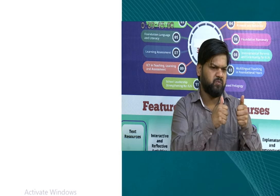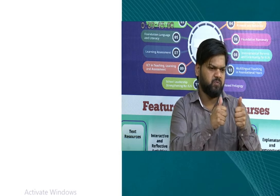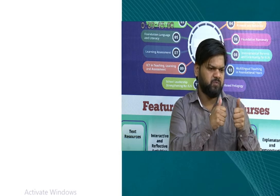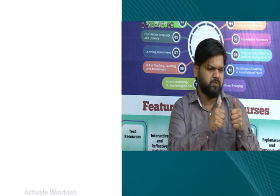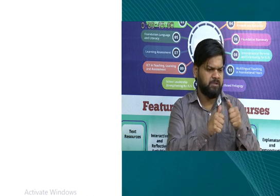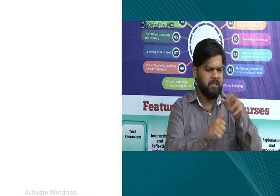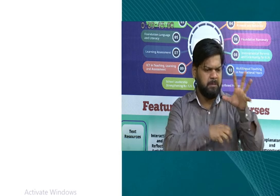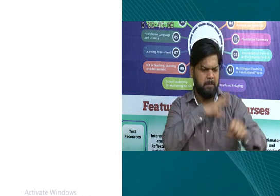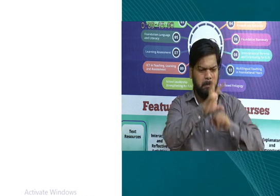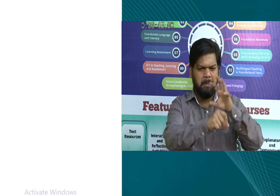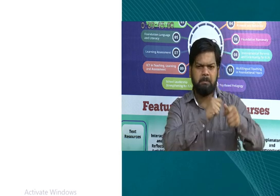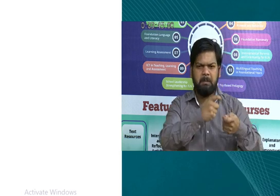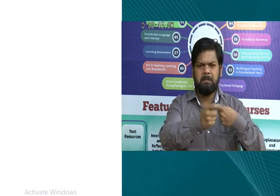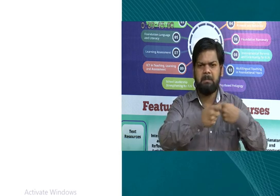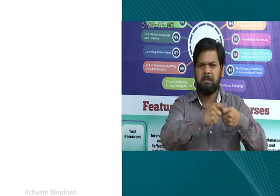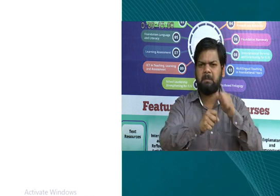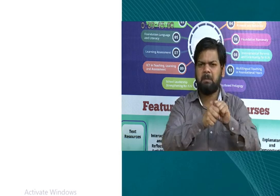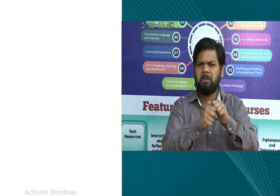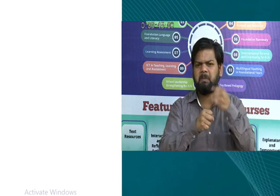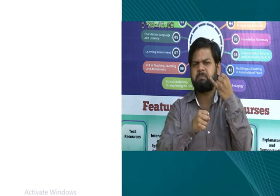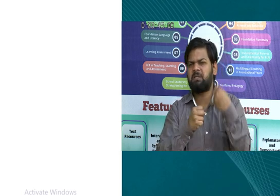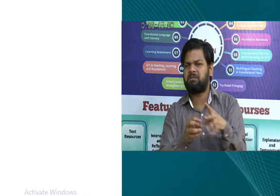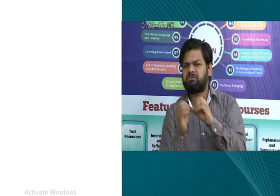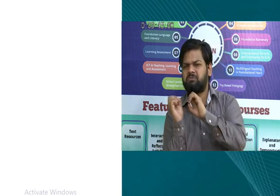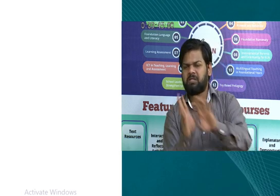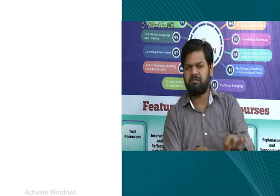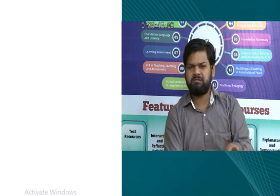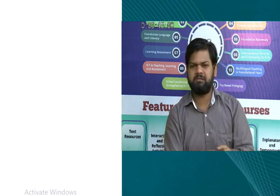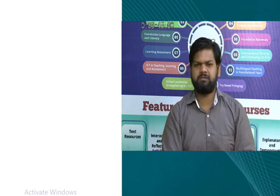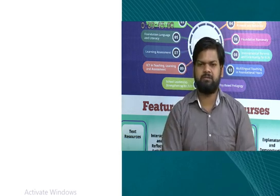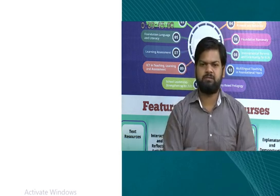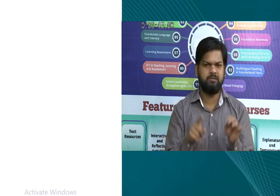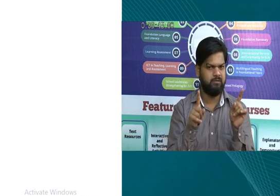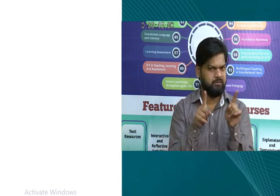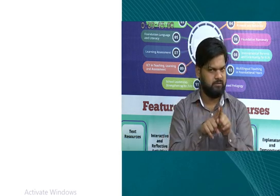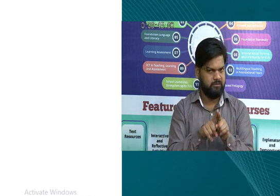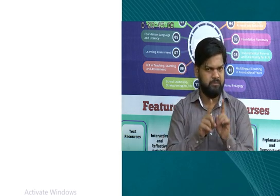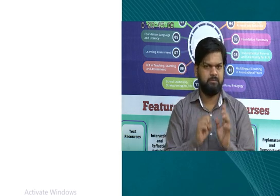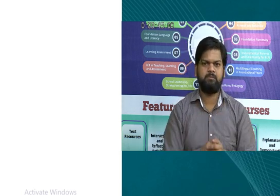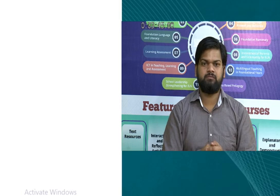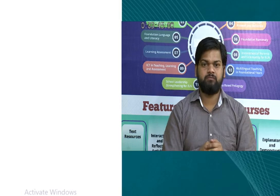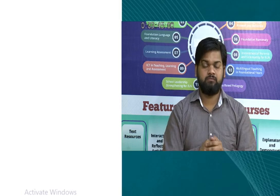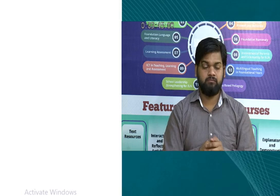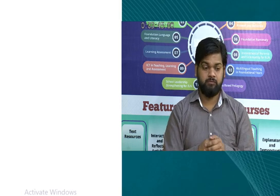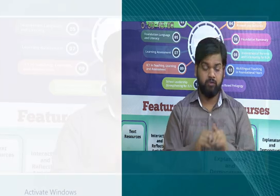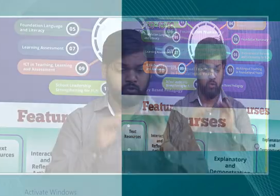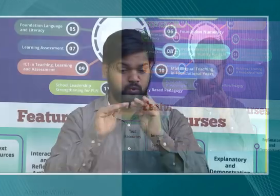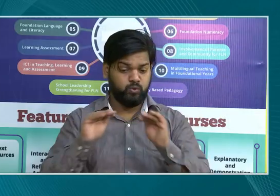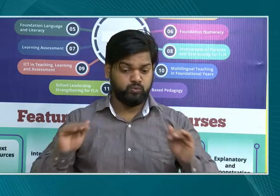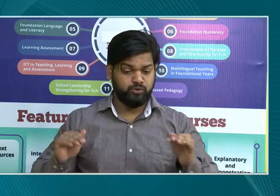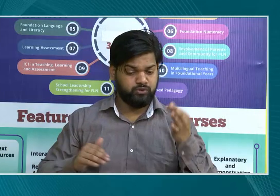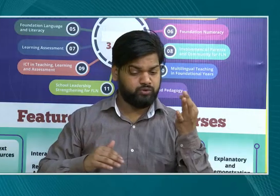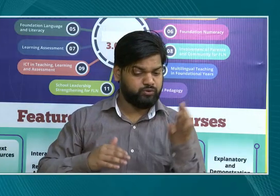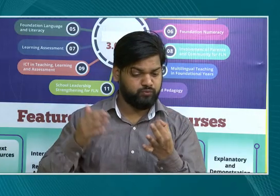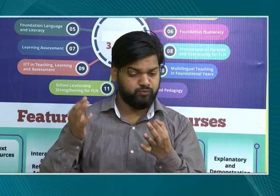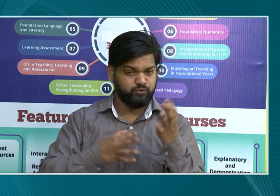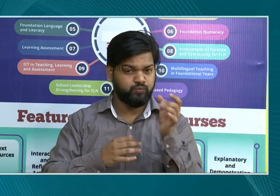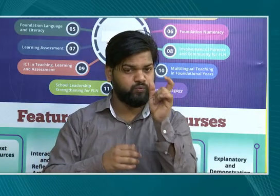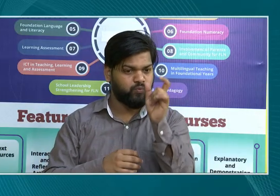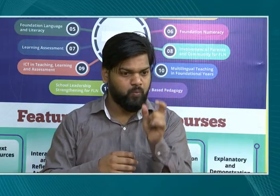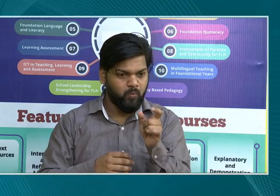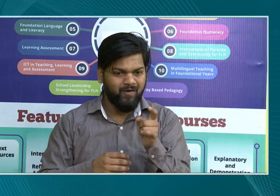सकते हैं क्योंकि शब्दकोश का कोई अंत नहीं है तो सागर है तो इसमें हमें रुचि बढ़ानी चाहिए बच्चे को हमेशा अपना शब्दकोश